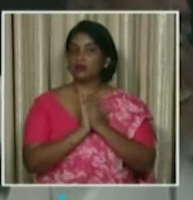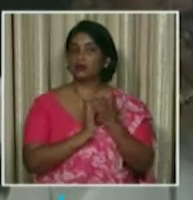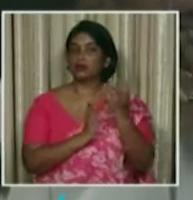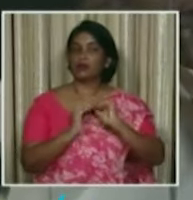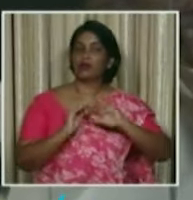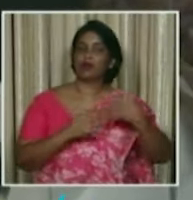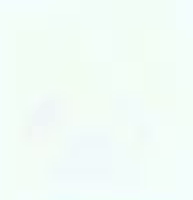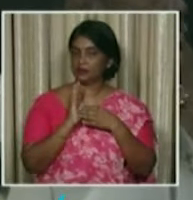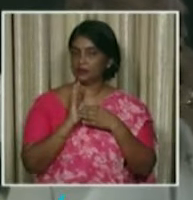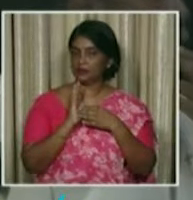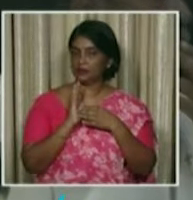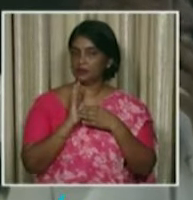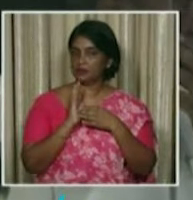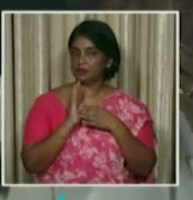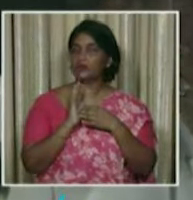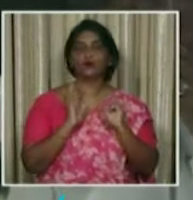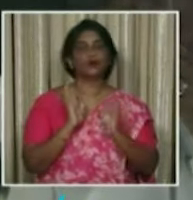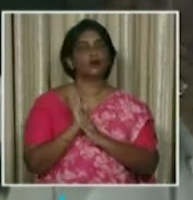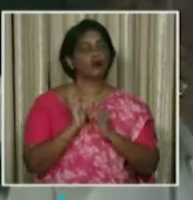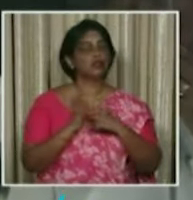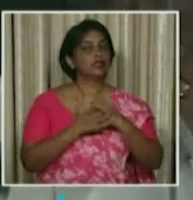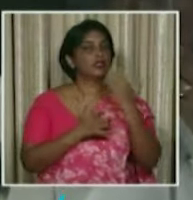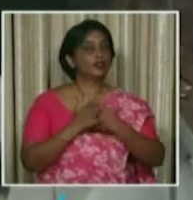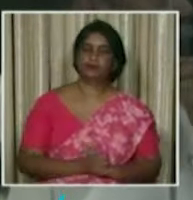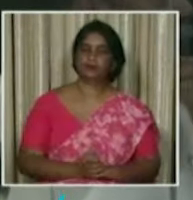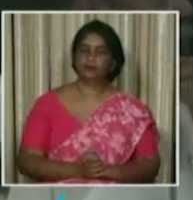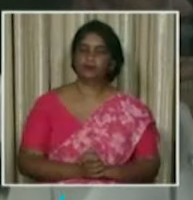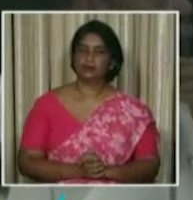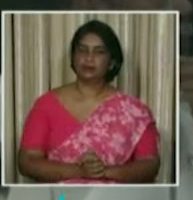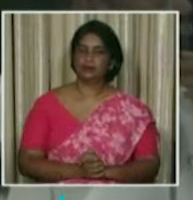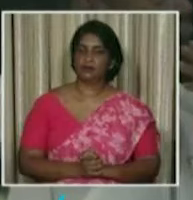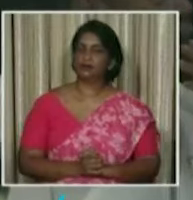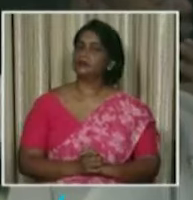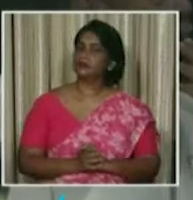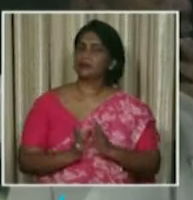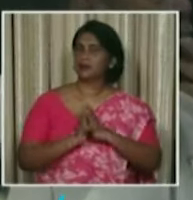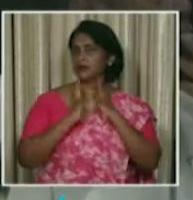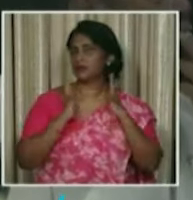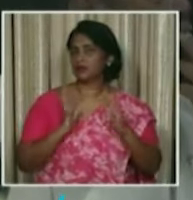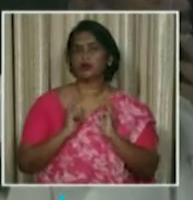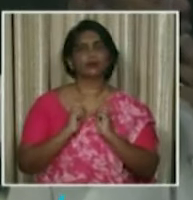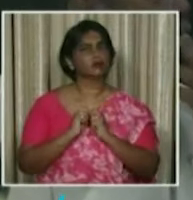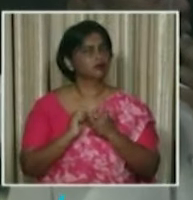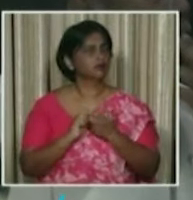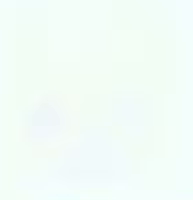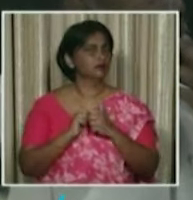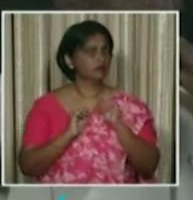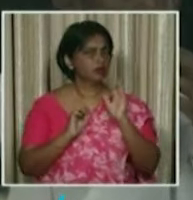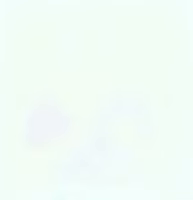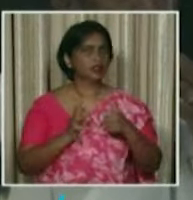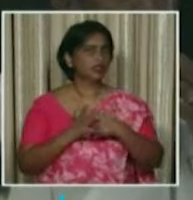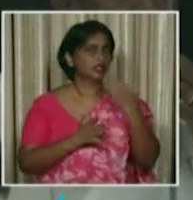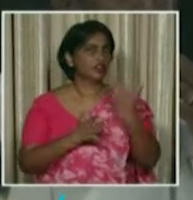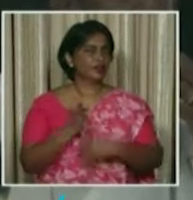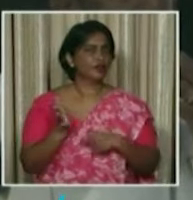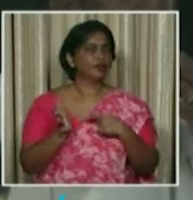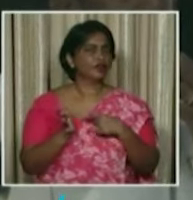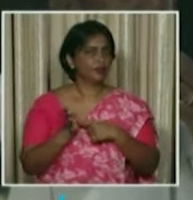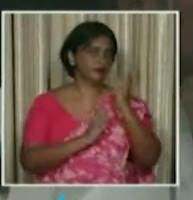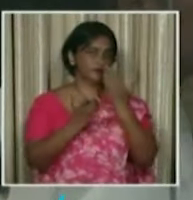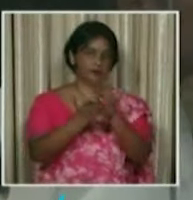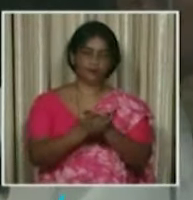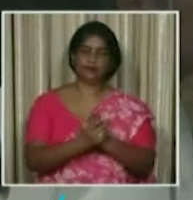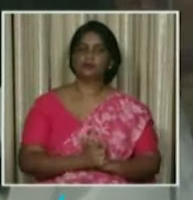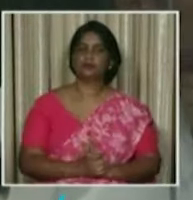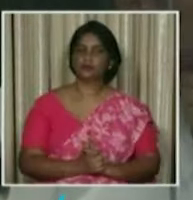ලබා ගැනීම පිළිබඳ කාර්ය සභාවේ වාර්තාව මම ඉදිරිපත් කරනවා. බොහෝ ගැටලු ආව කතානායකතුමනි, මේ වාර්තාව අපි සකස්